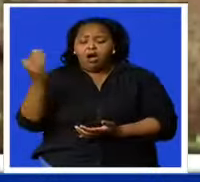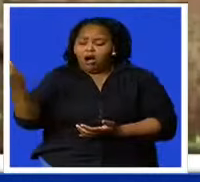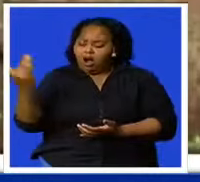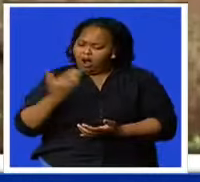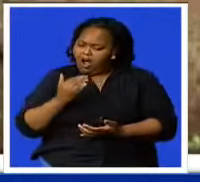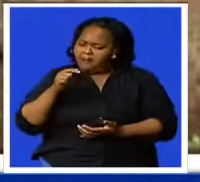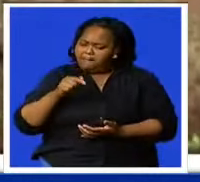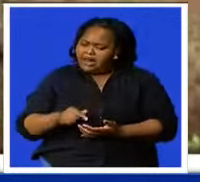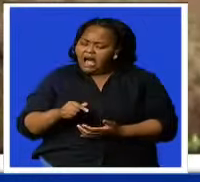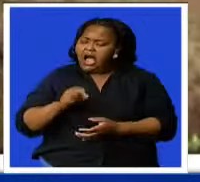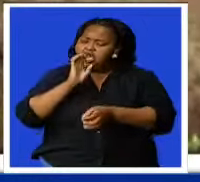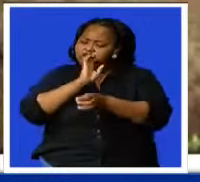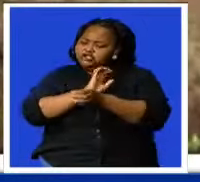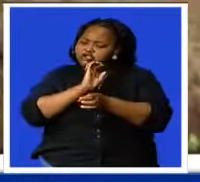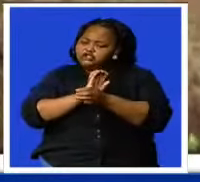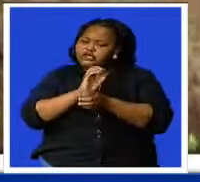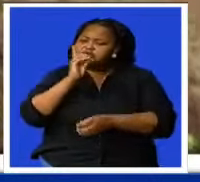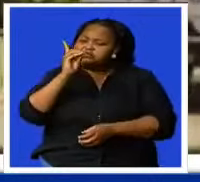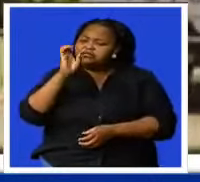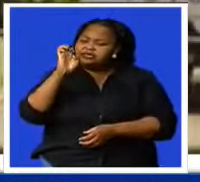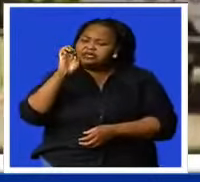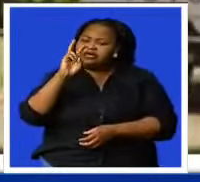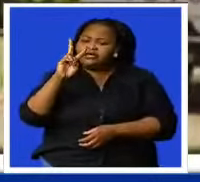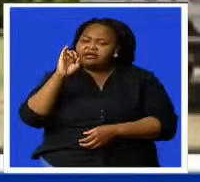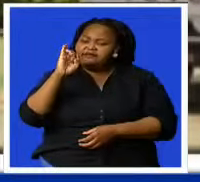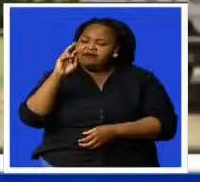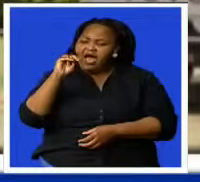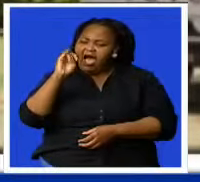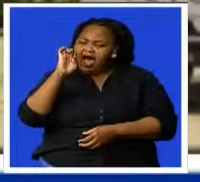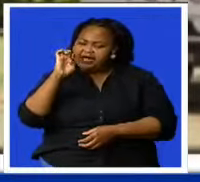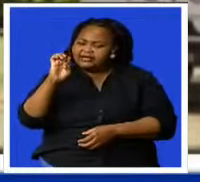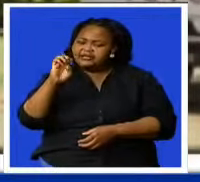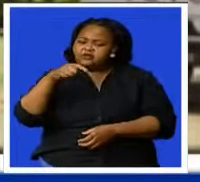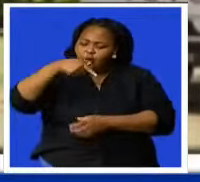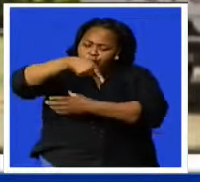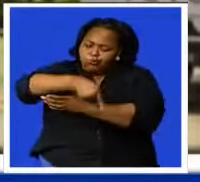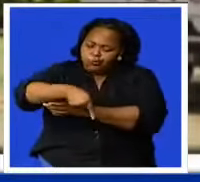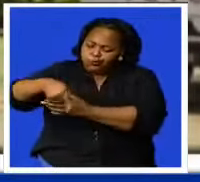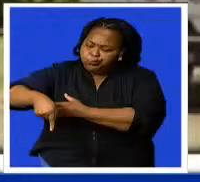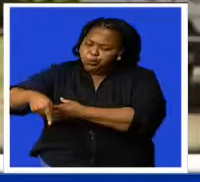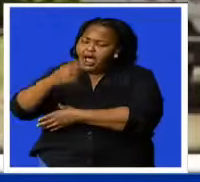iTeto kanye sithi nje siyabonga kakhulu kumeso tourism ukuthi